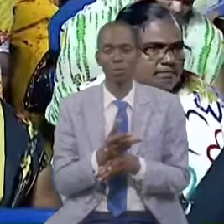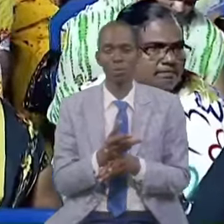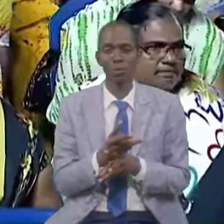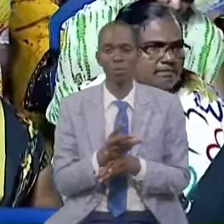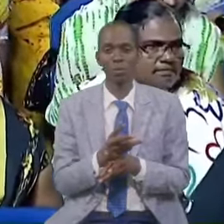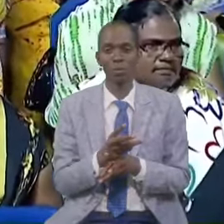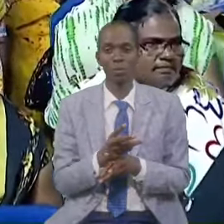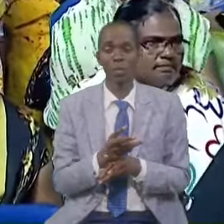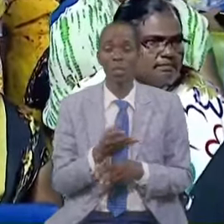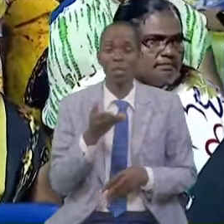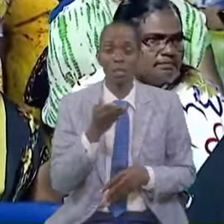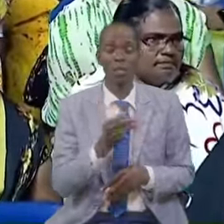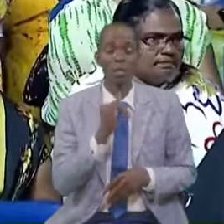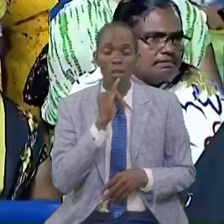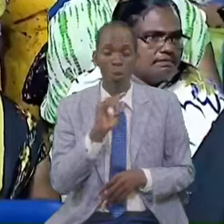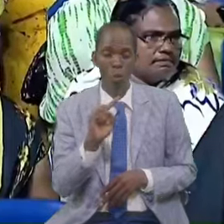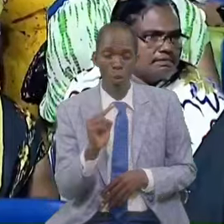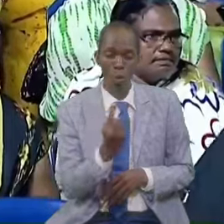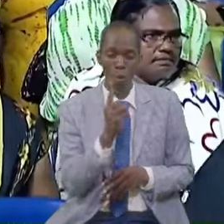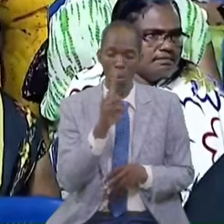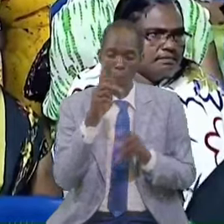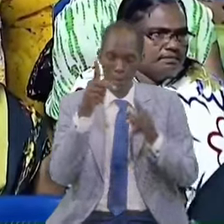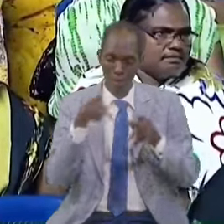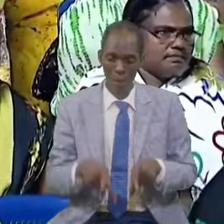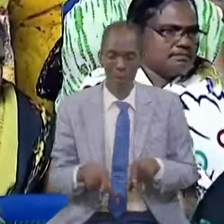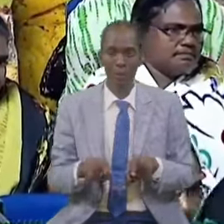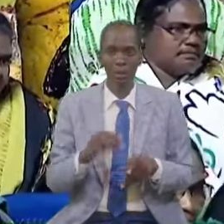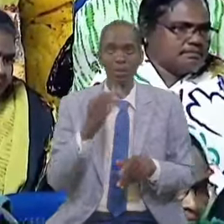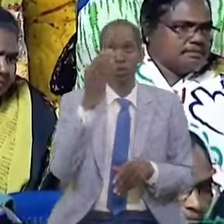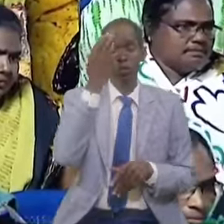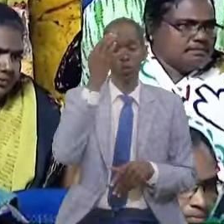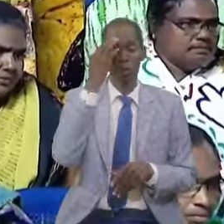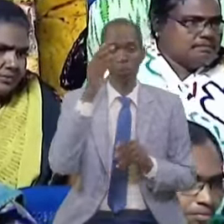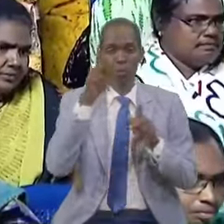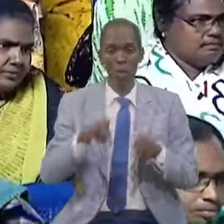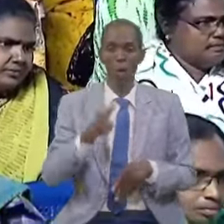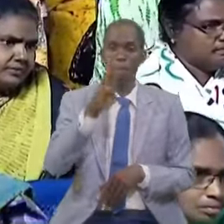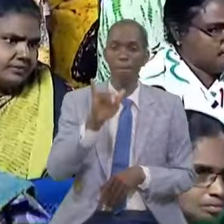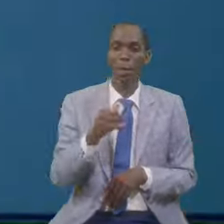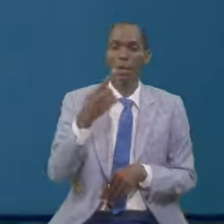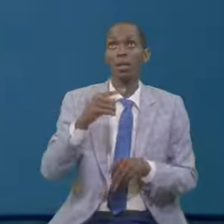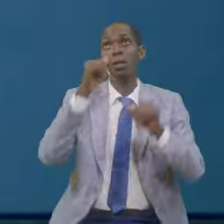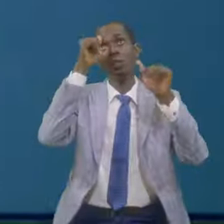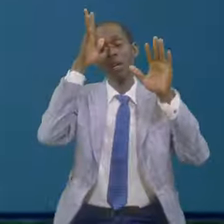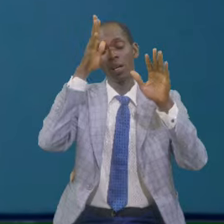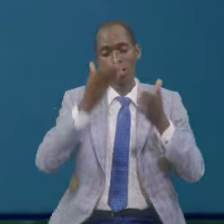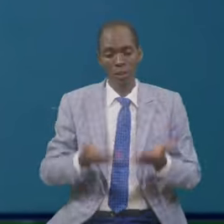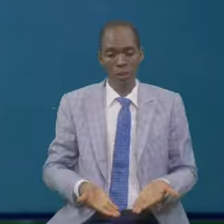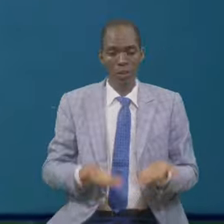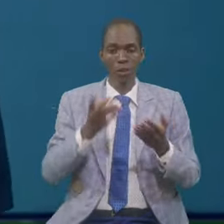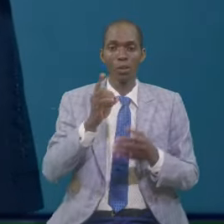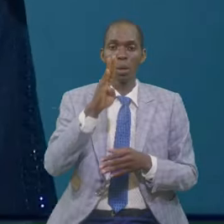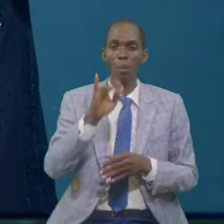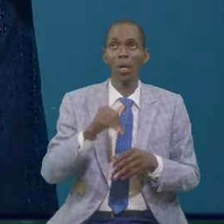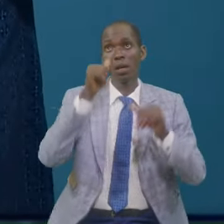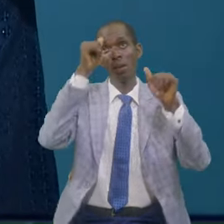is only one identified by the Father, exalted by the Father, approved of the